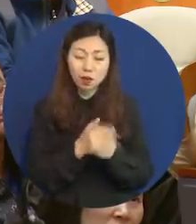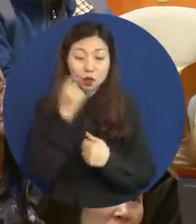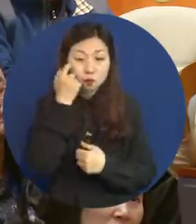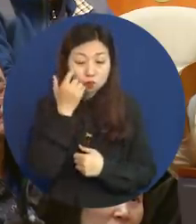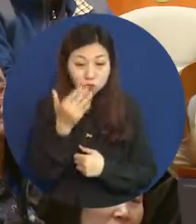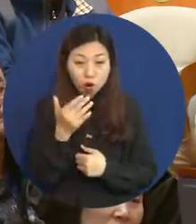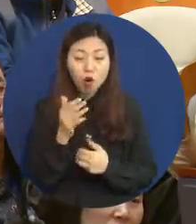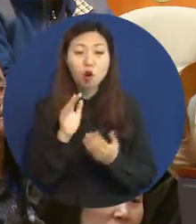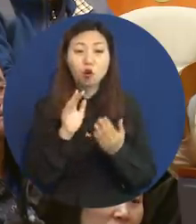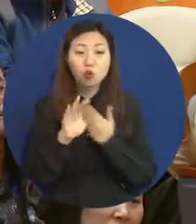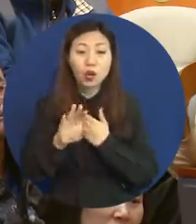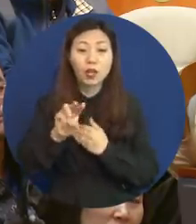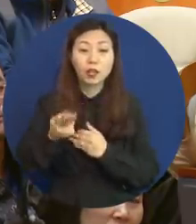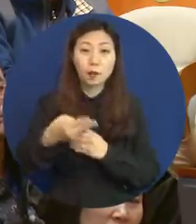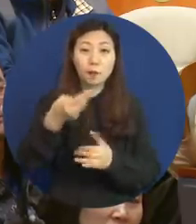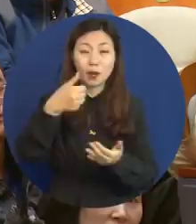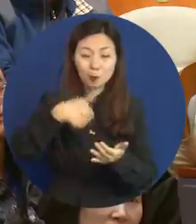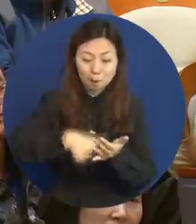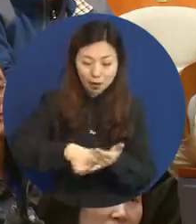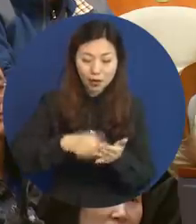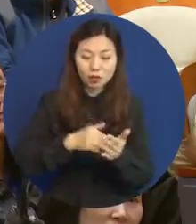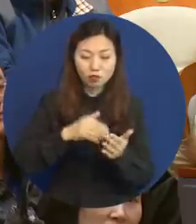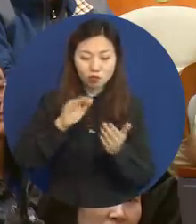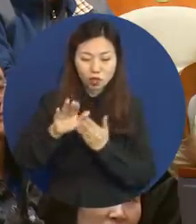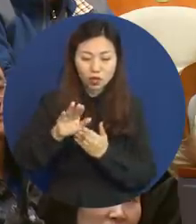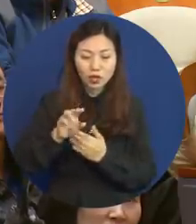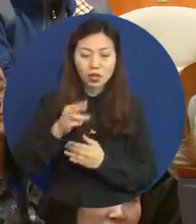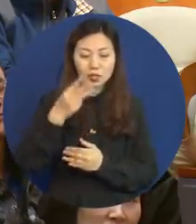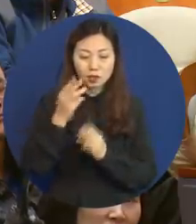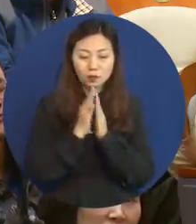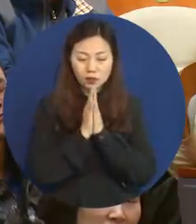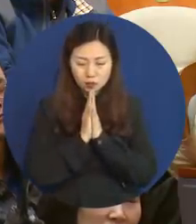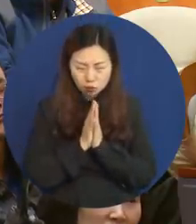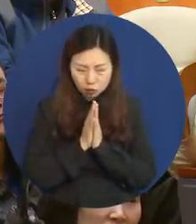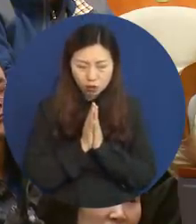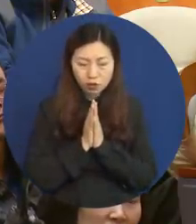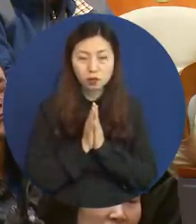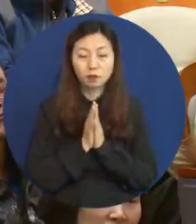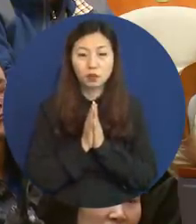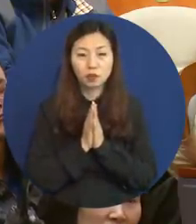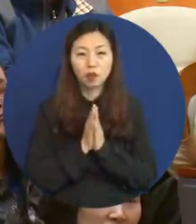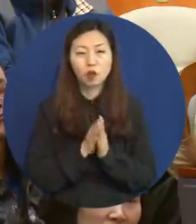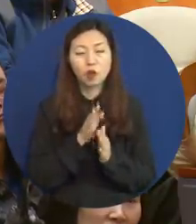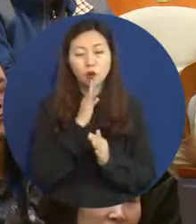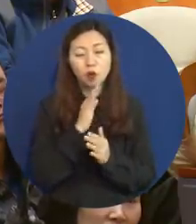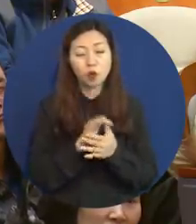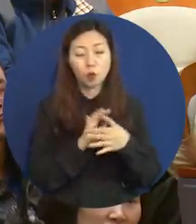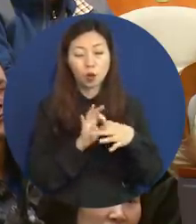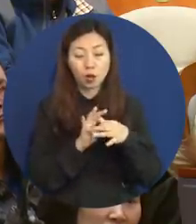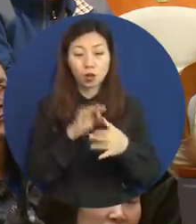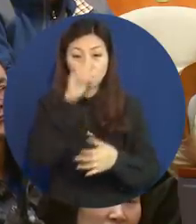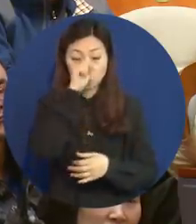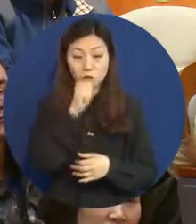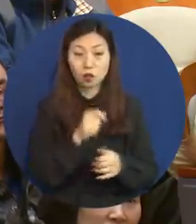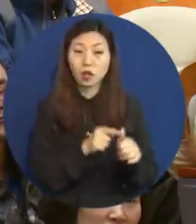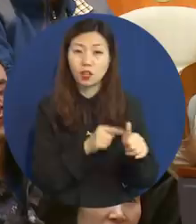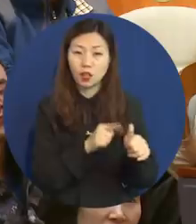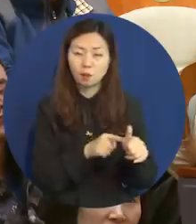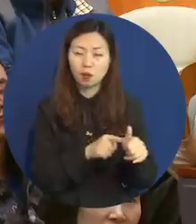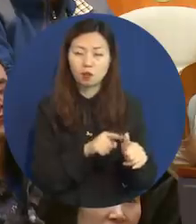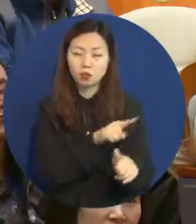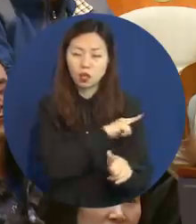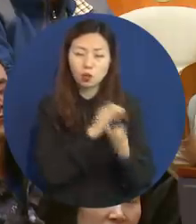300배 저를 하라 그래서 참을 기도하면서 굉장히 많이 좋았었습니다. 남편은 남편대로 최선을